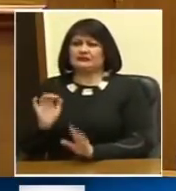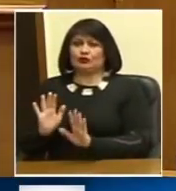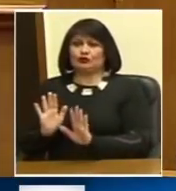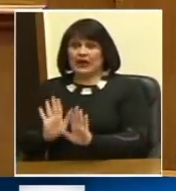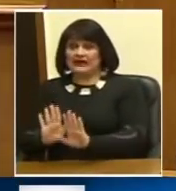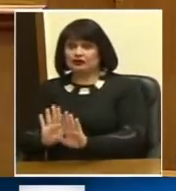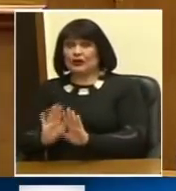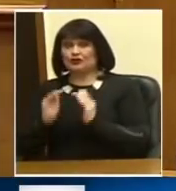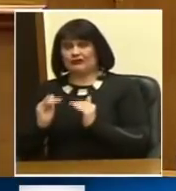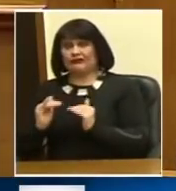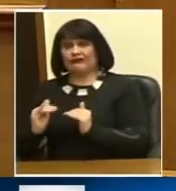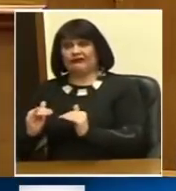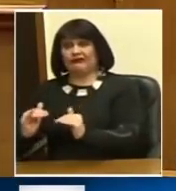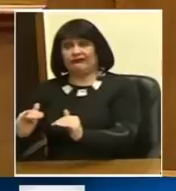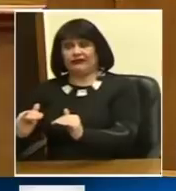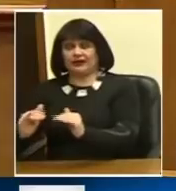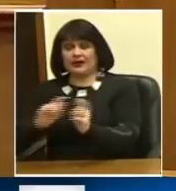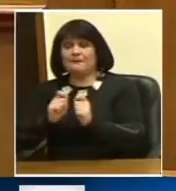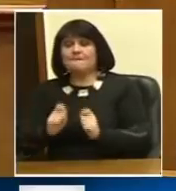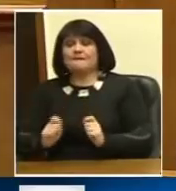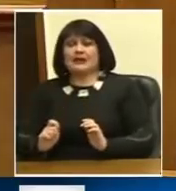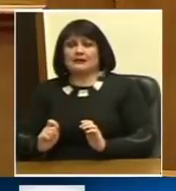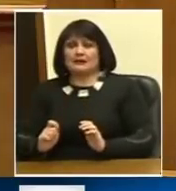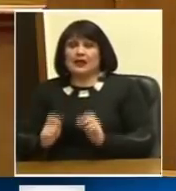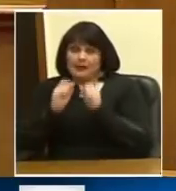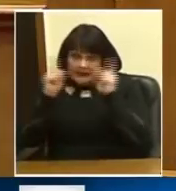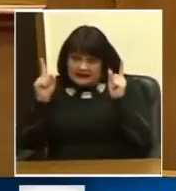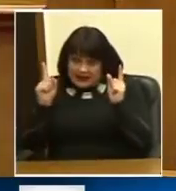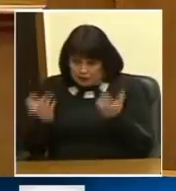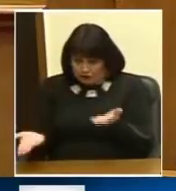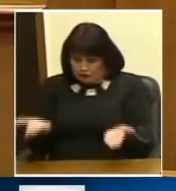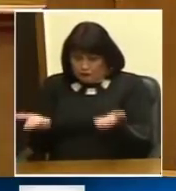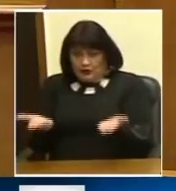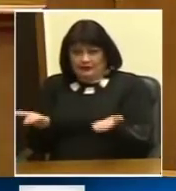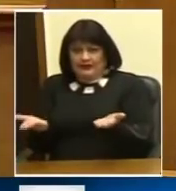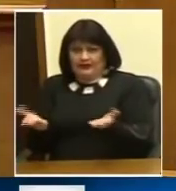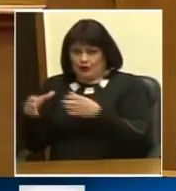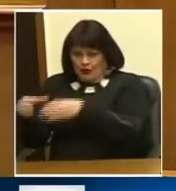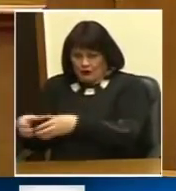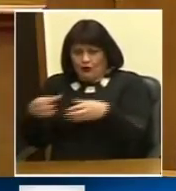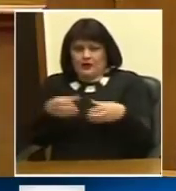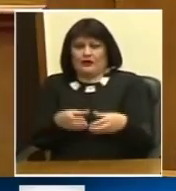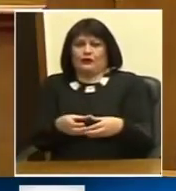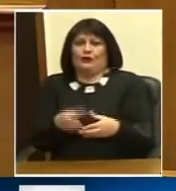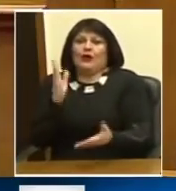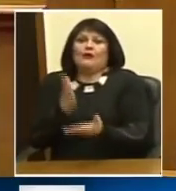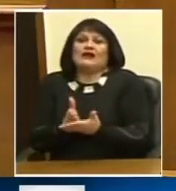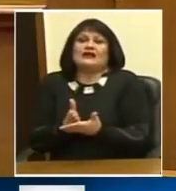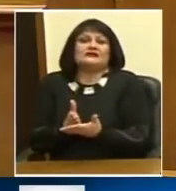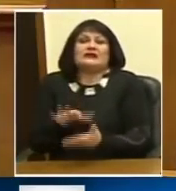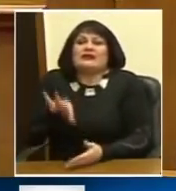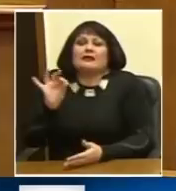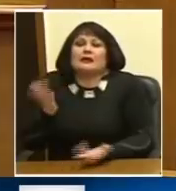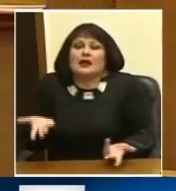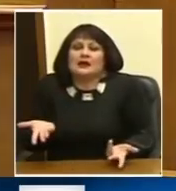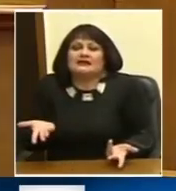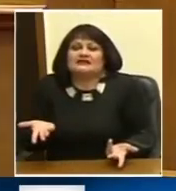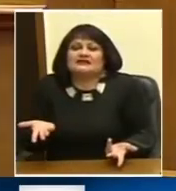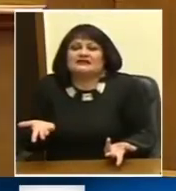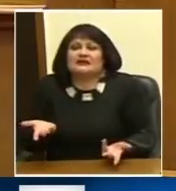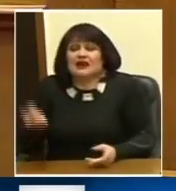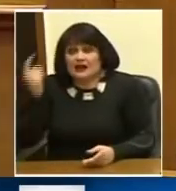πράγματα ως έχουν. Επιτέλους πρέπει να διαλέξουμε σε ποιο στρατόπεδο είμαστε και επιτέλους να κατανοήσουμε ότι οι